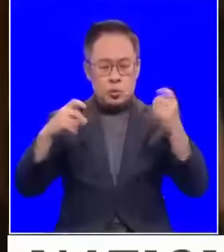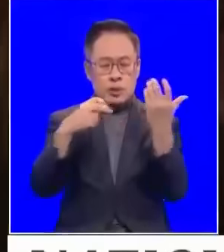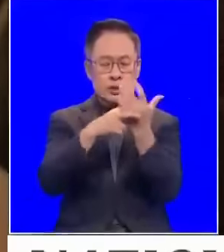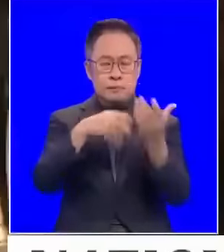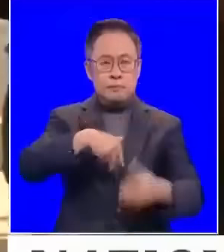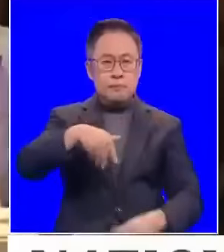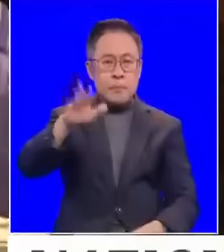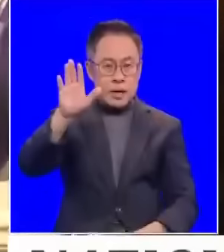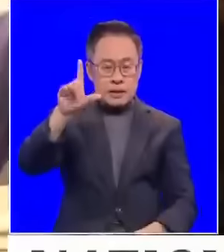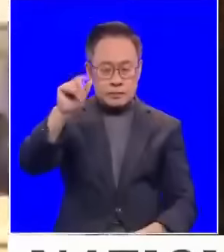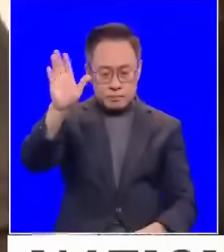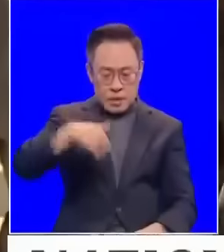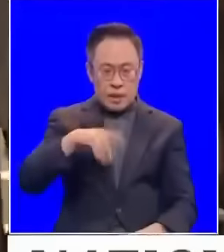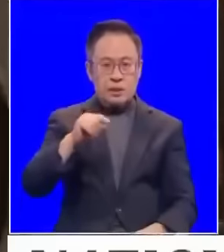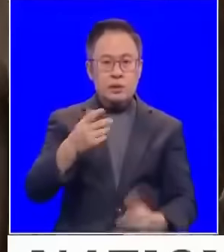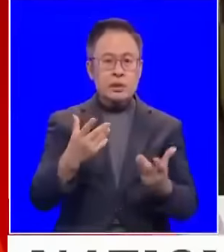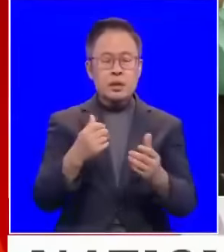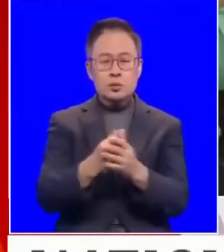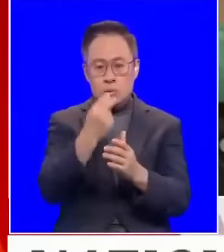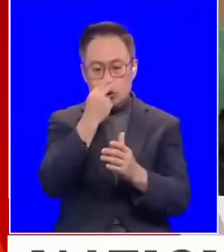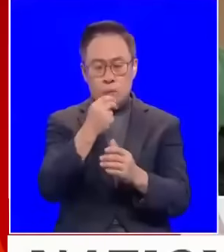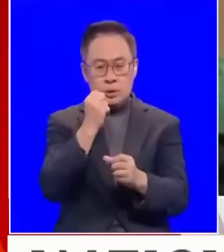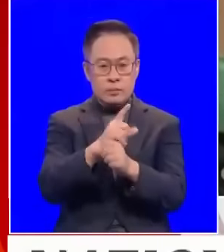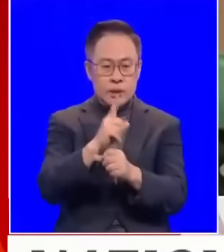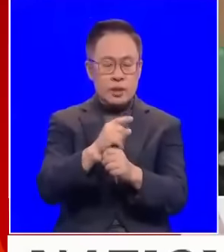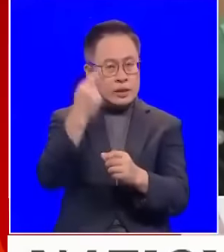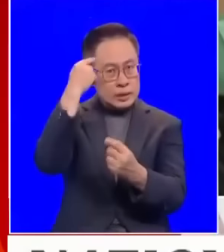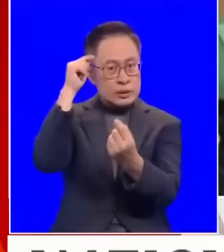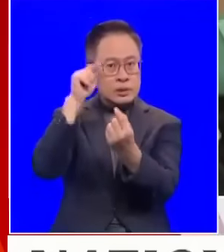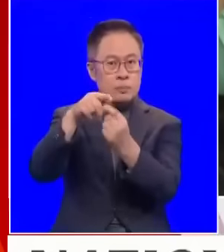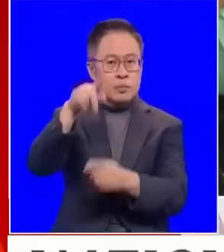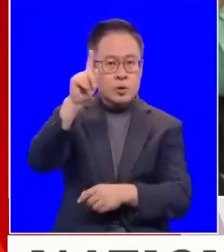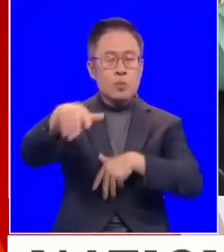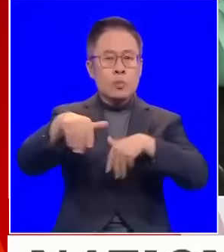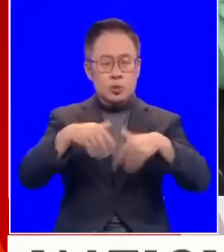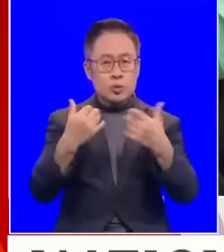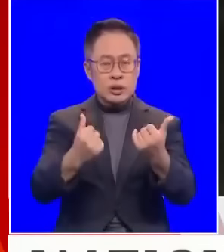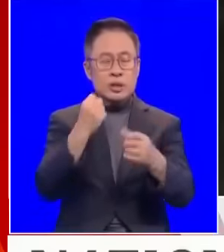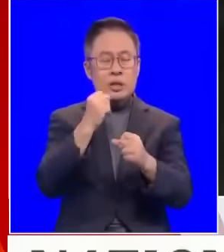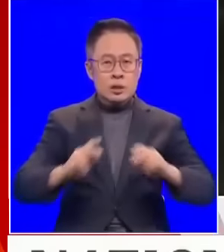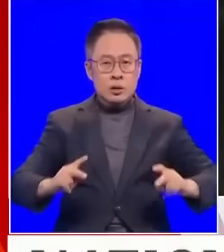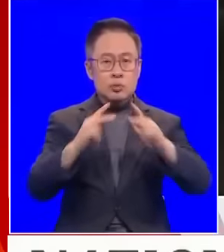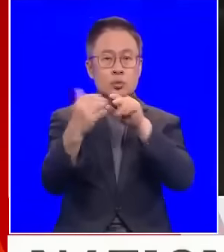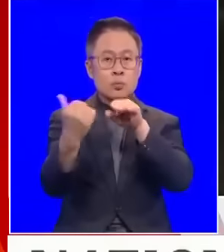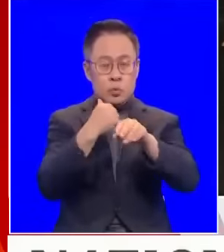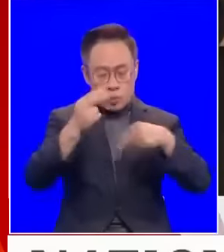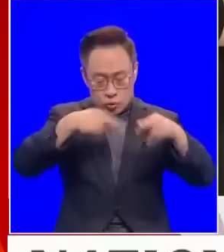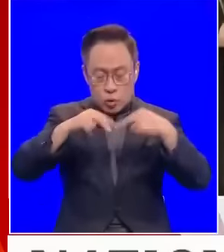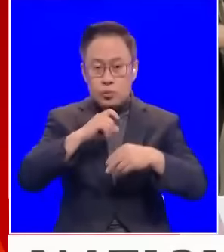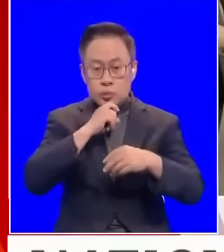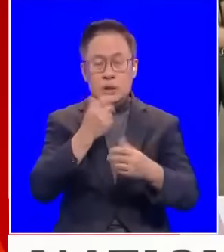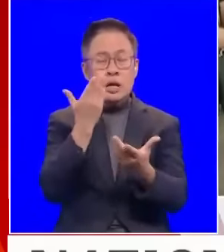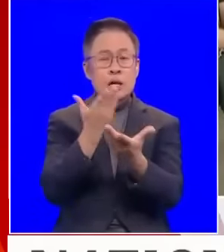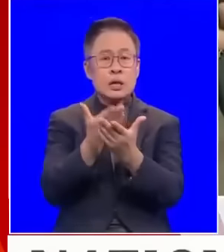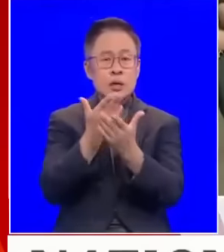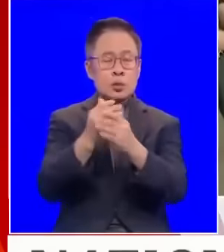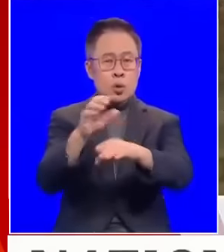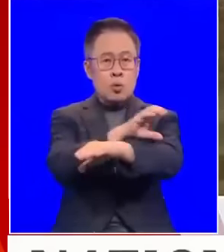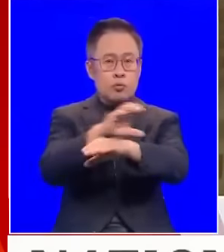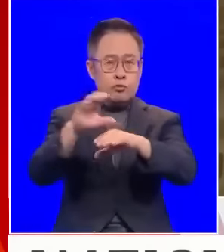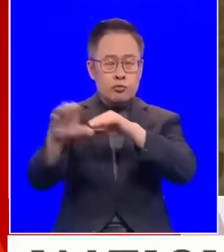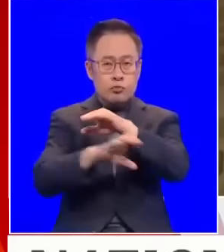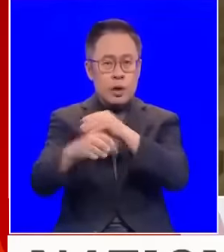กำลังศึกษาว่าจะเก็บที่ไหนอย่างไรให้เกิดประโยชน์ต่อประชาชนและเชื่อว่าหากประชาชนได้ใช้รถไฟฟ้าในราคาถูกมากๆก็จะมีคุณภา